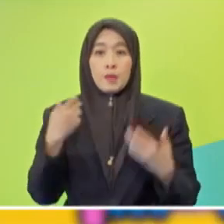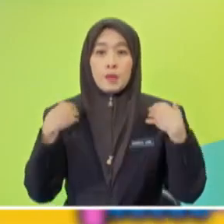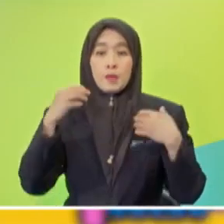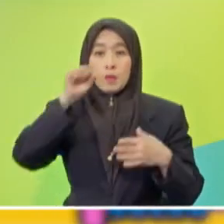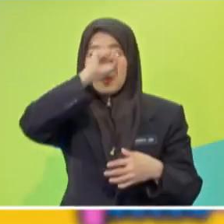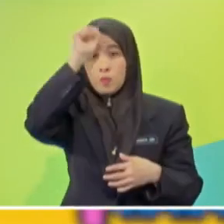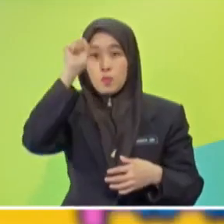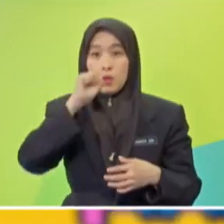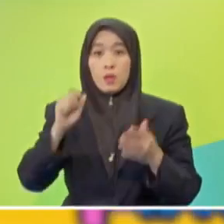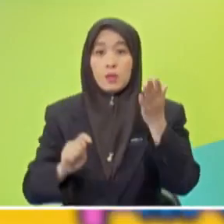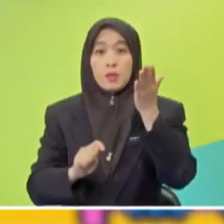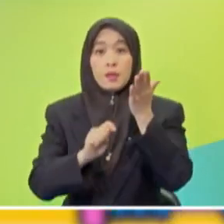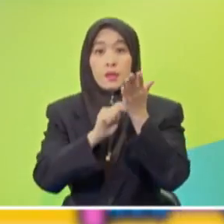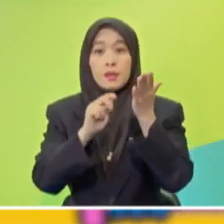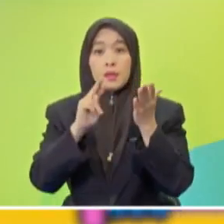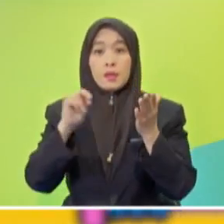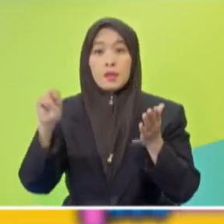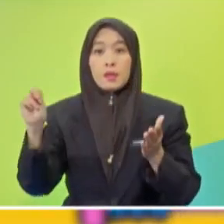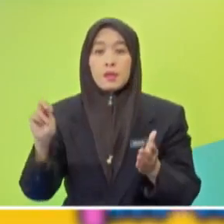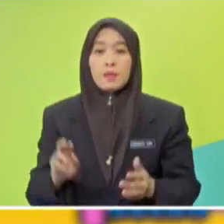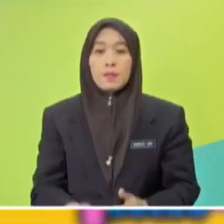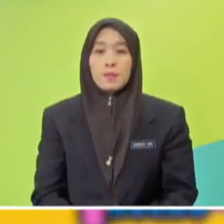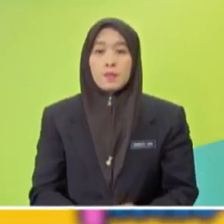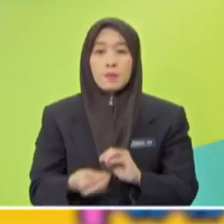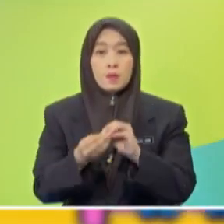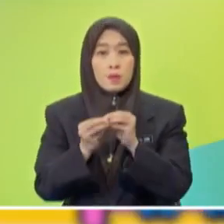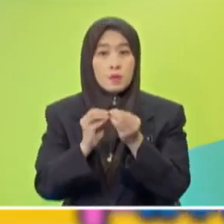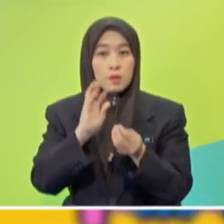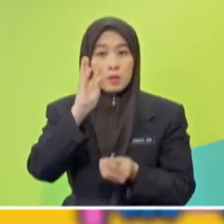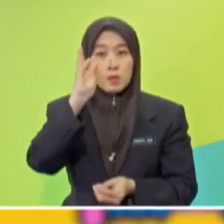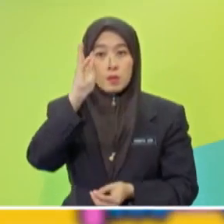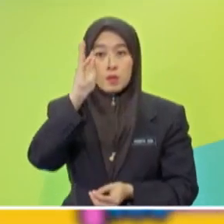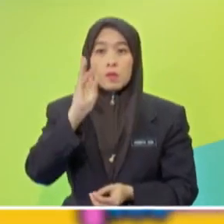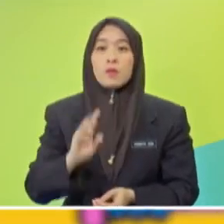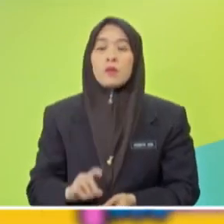ah soal alam bonus Lombok 6 yey